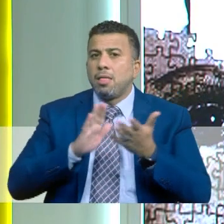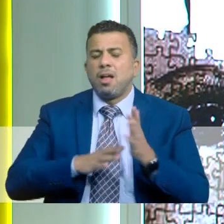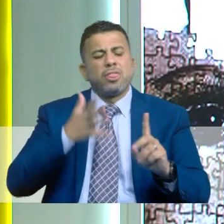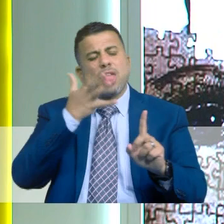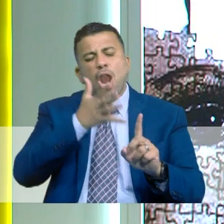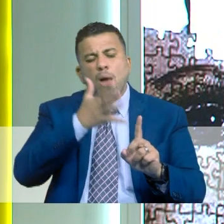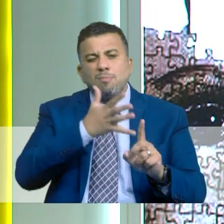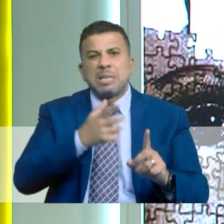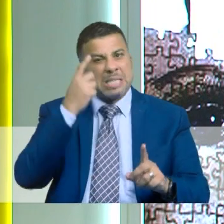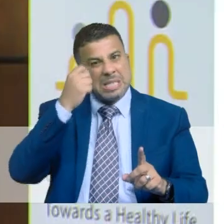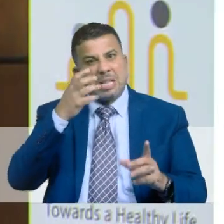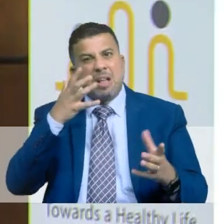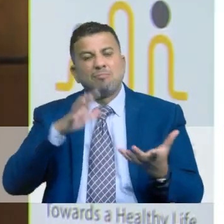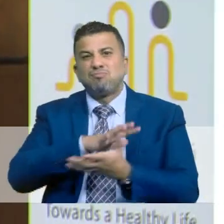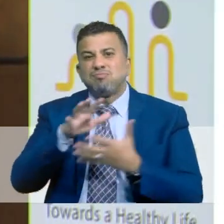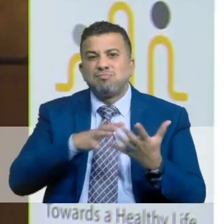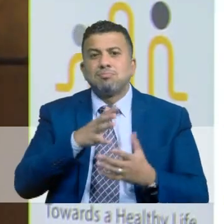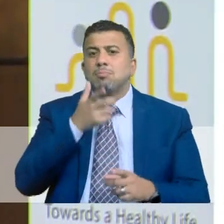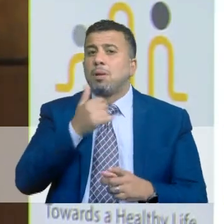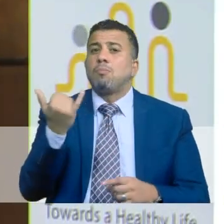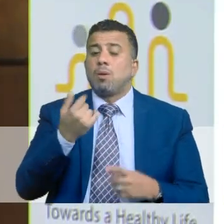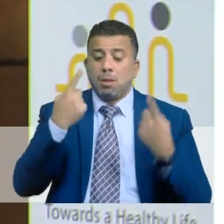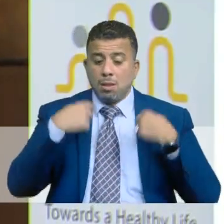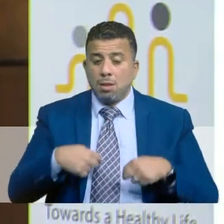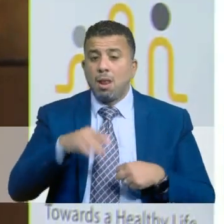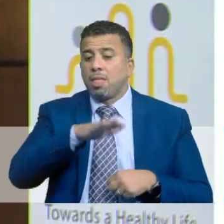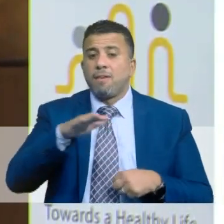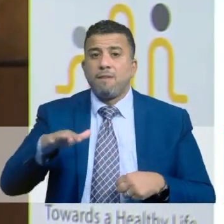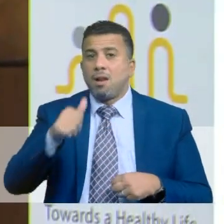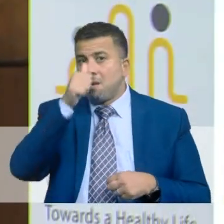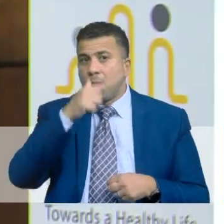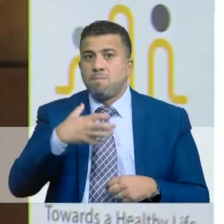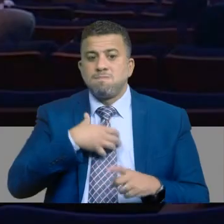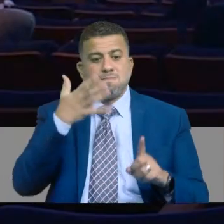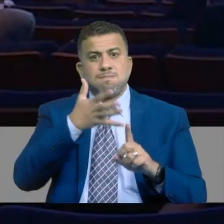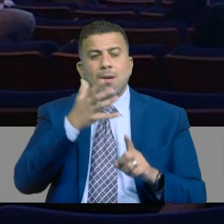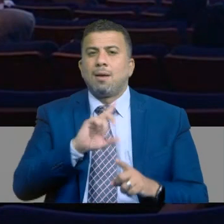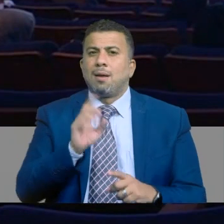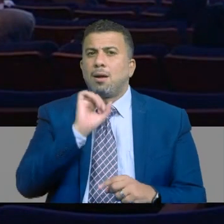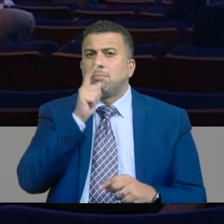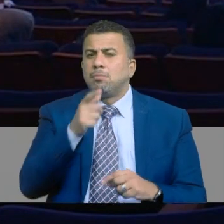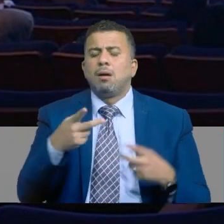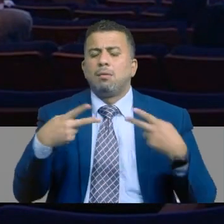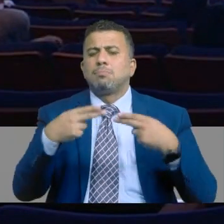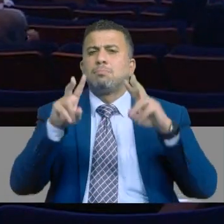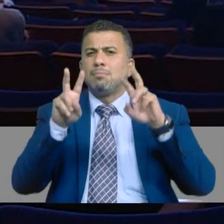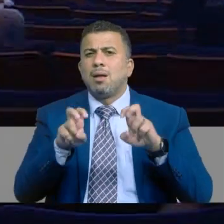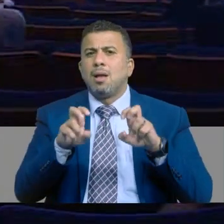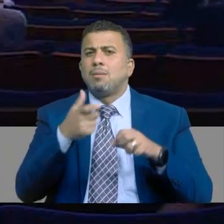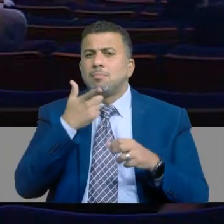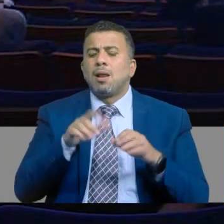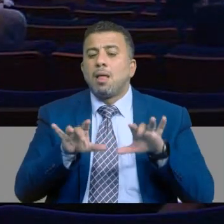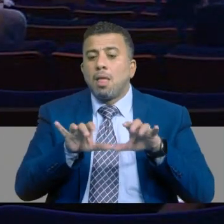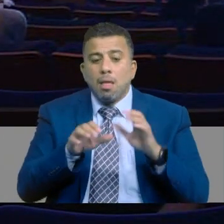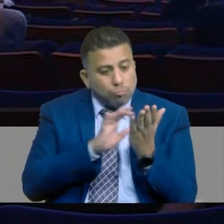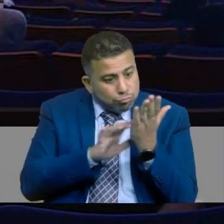والعنف وتداعياته على تعزيز الصحة النفسية للأطفال وسبل الحد من الإدمان